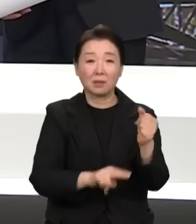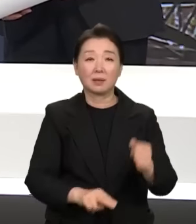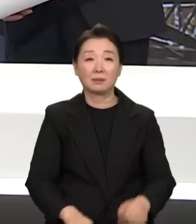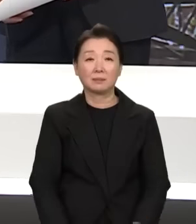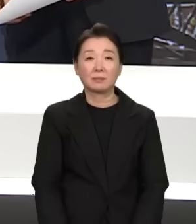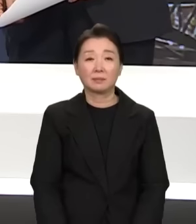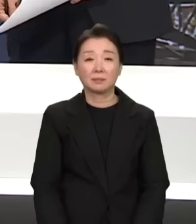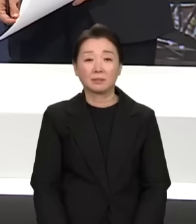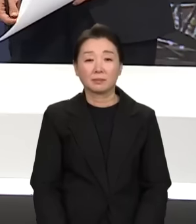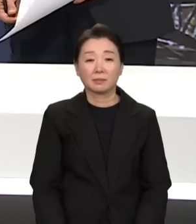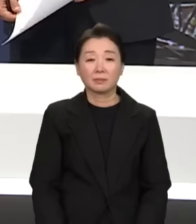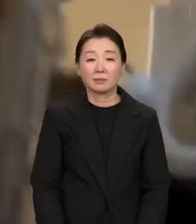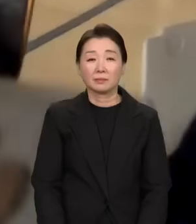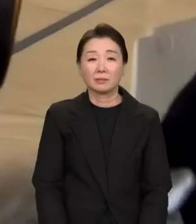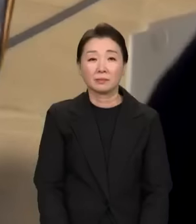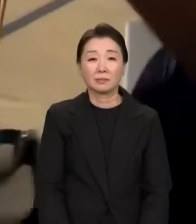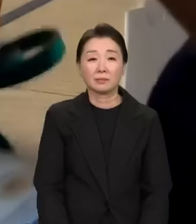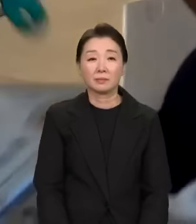현장 취재했습니다.